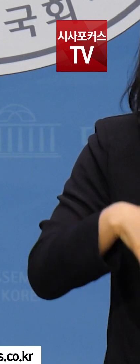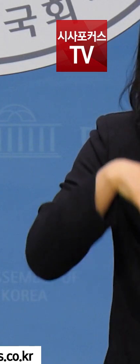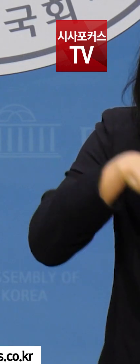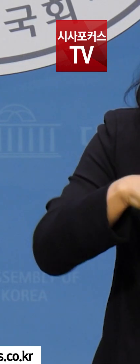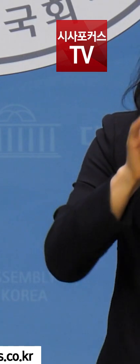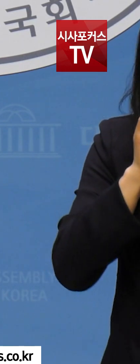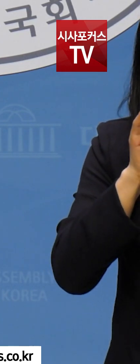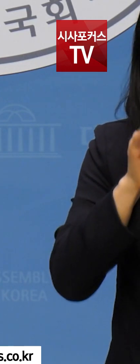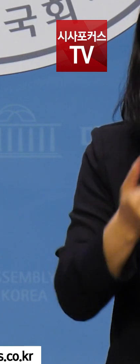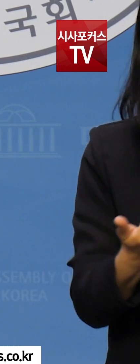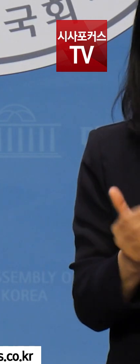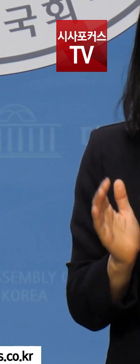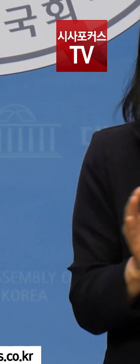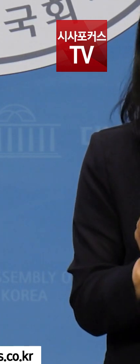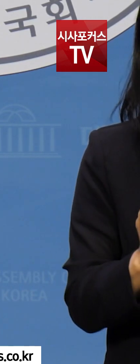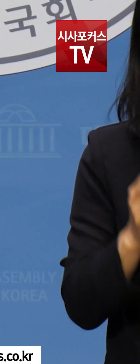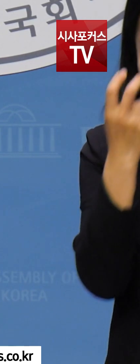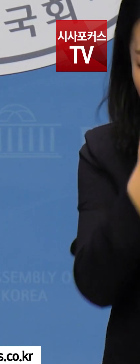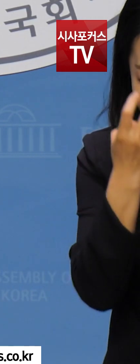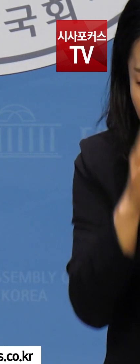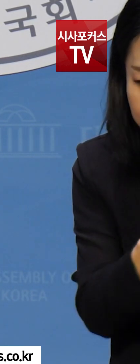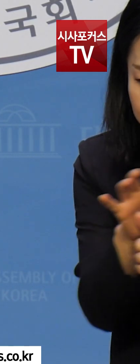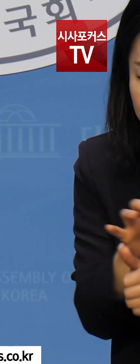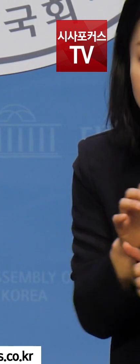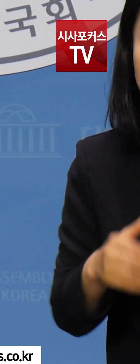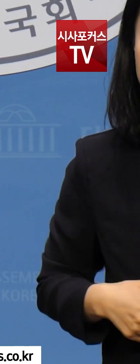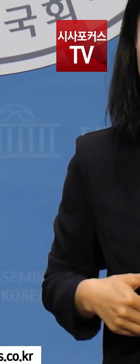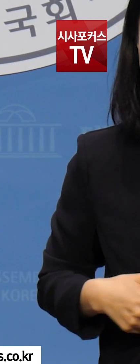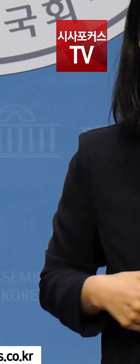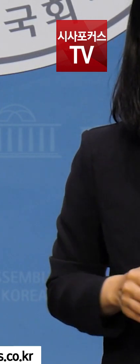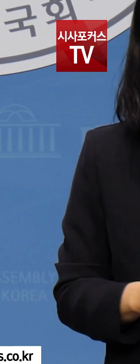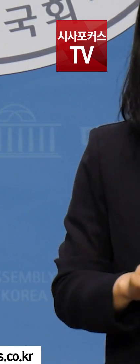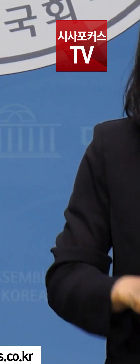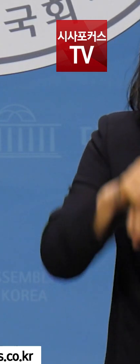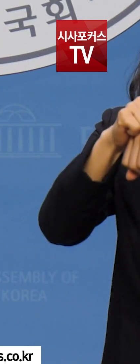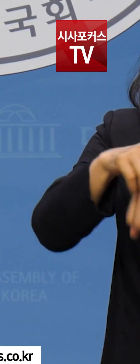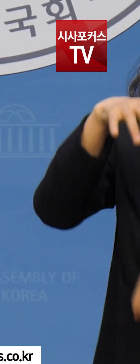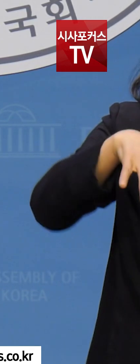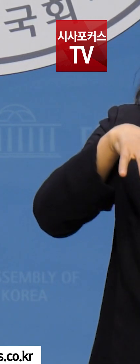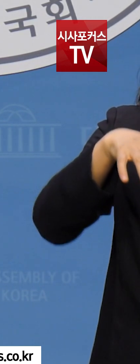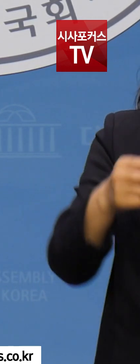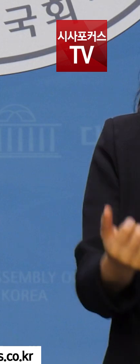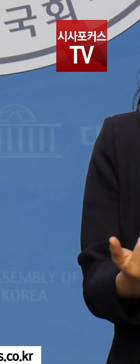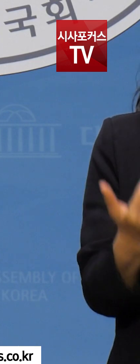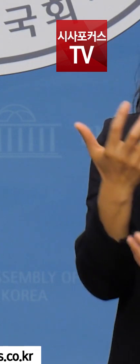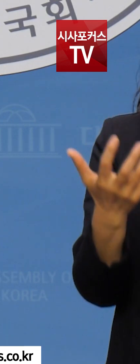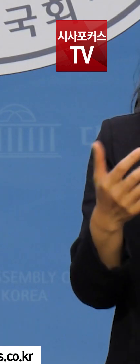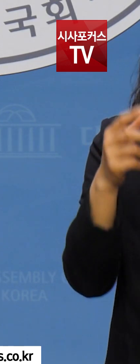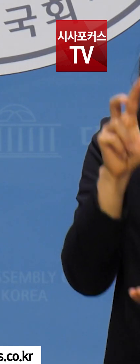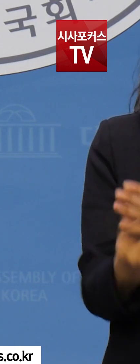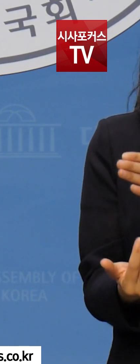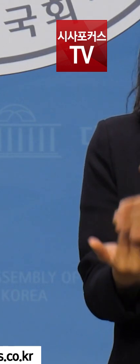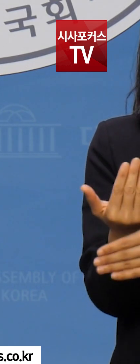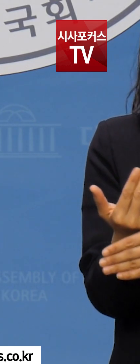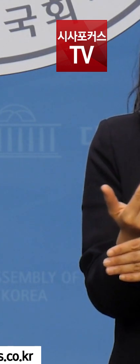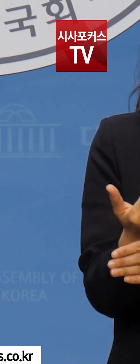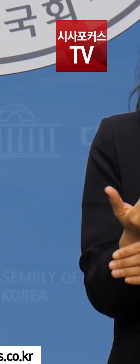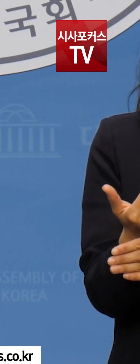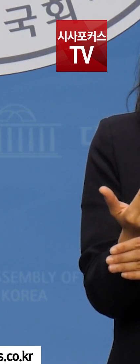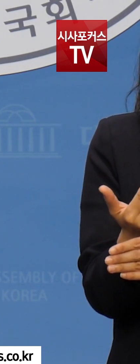것부터 시작해야 하겠습니다. 공장에 쌓인 생산품에서 일어난 불길로